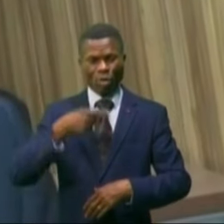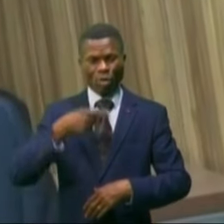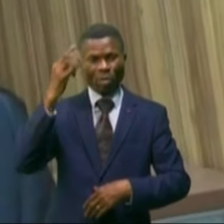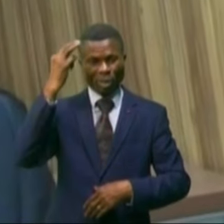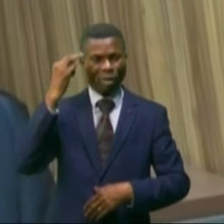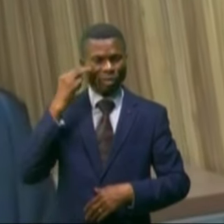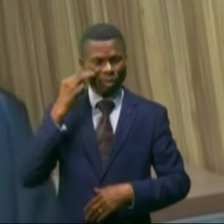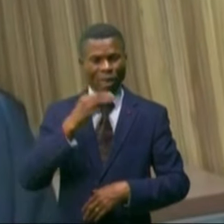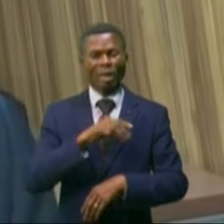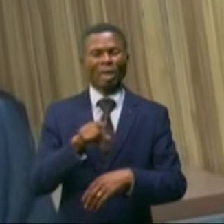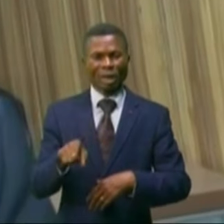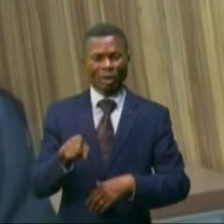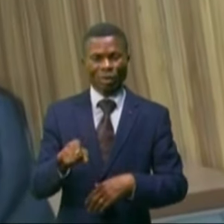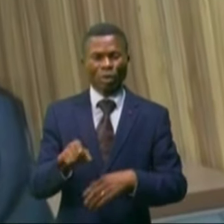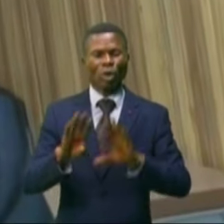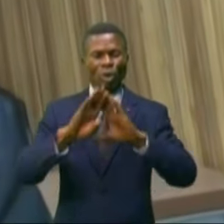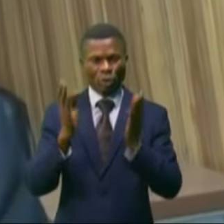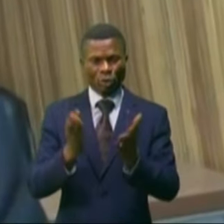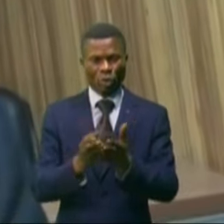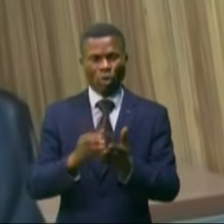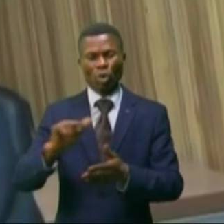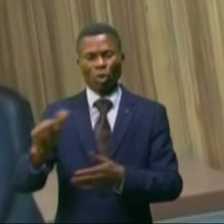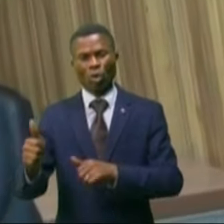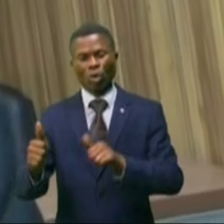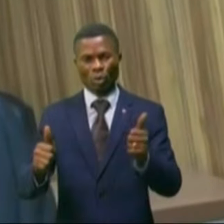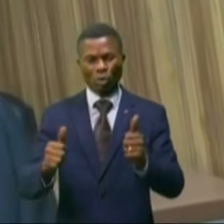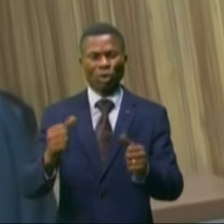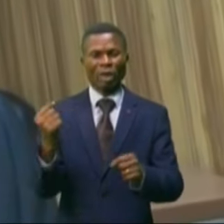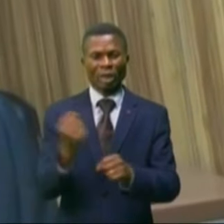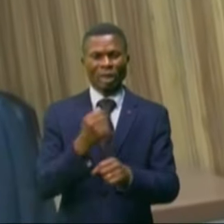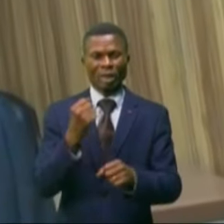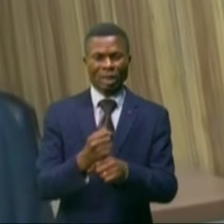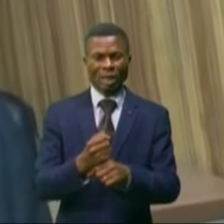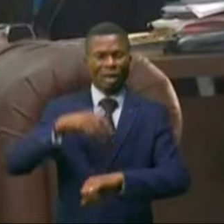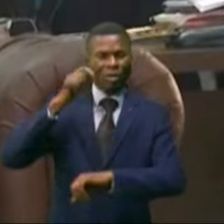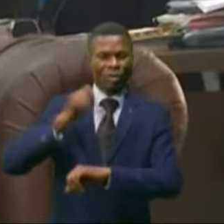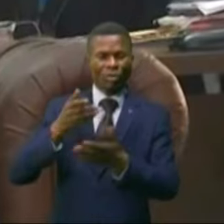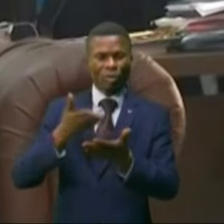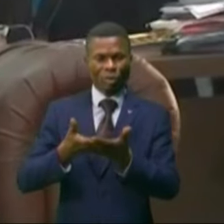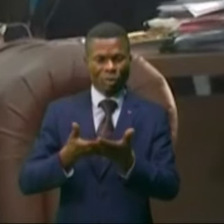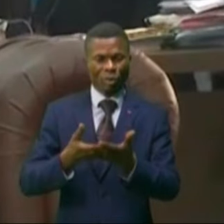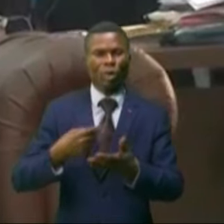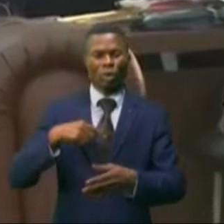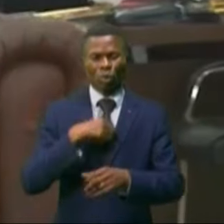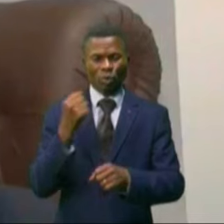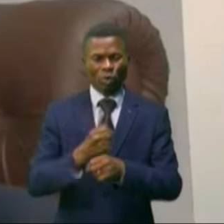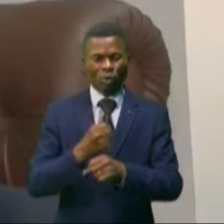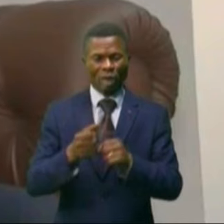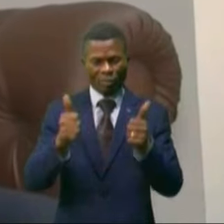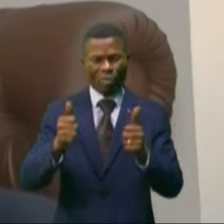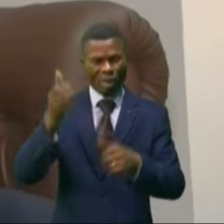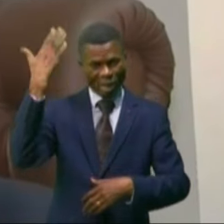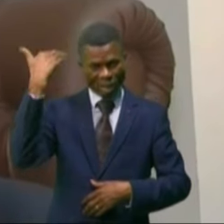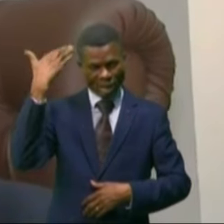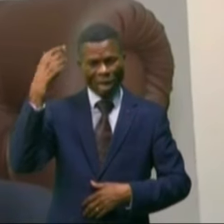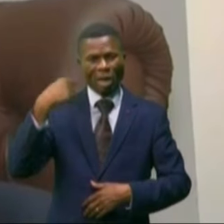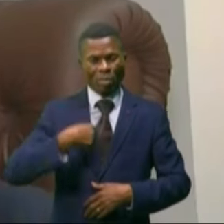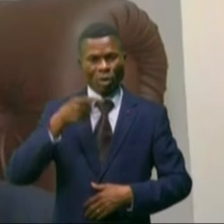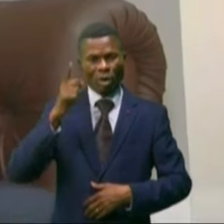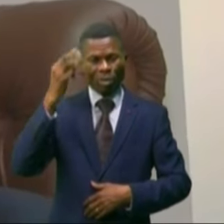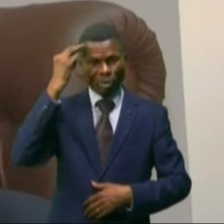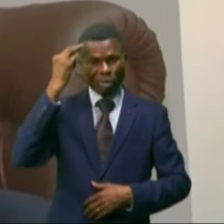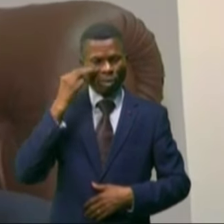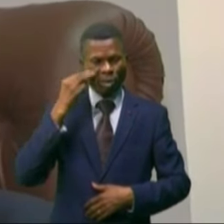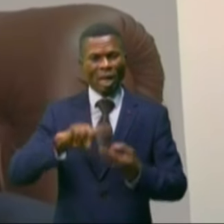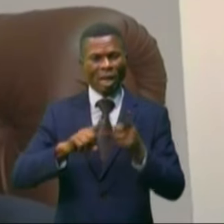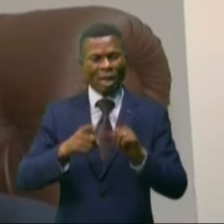la primature et tous les autres services judiciaires avec lesquels nous avons aussi travaillé. Fidèle à